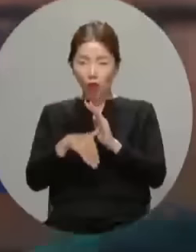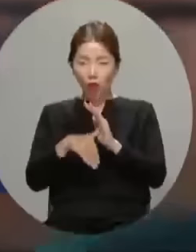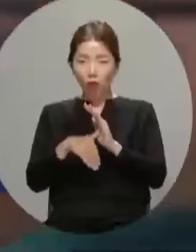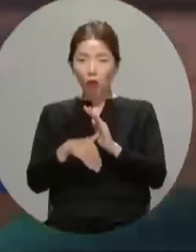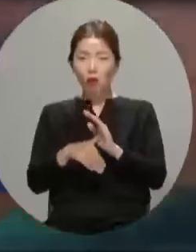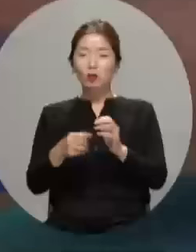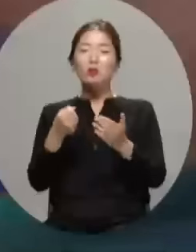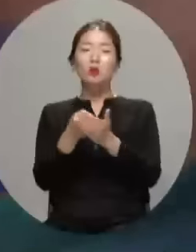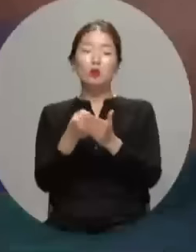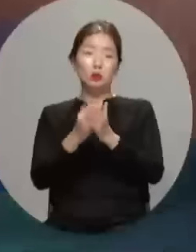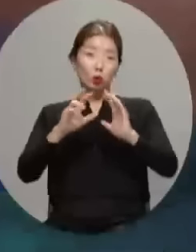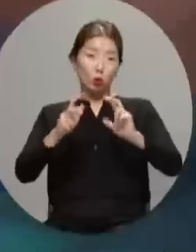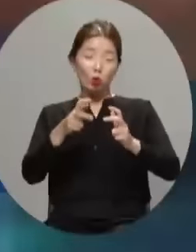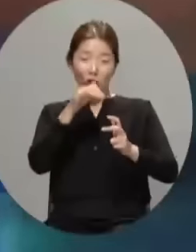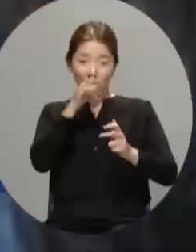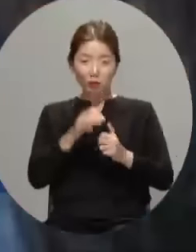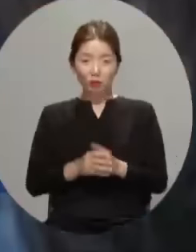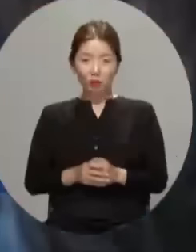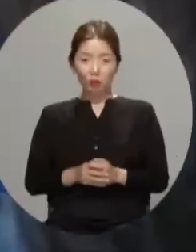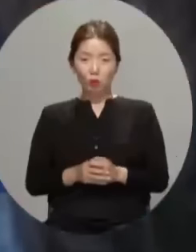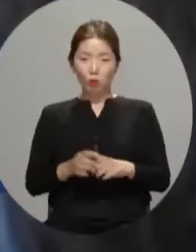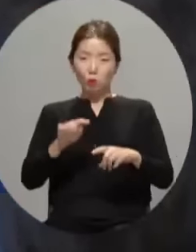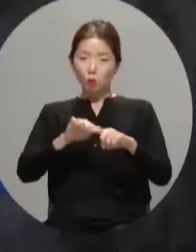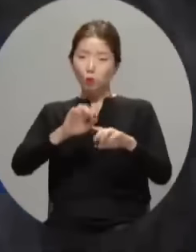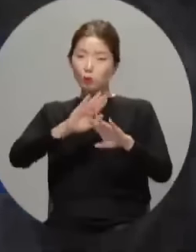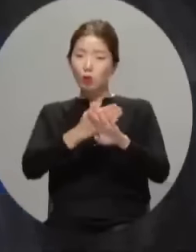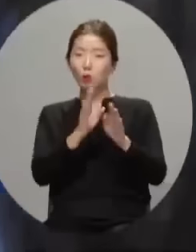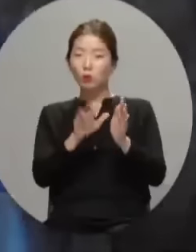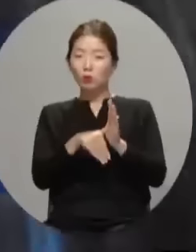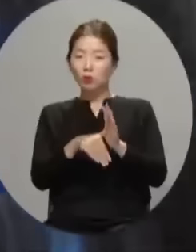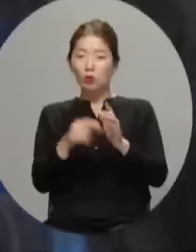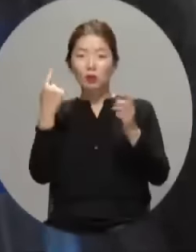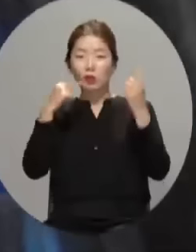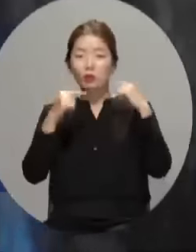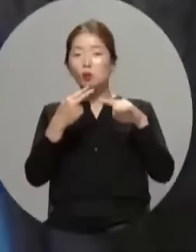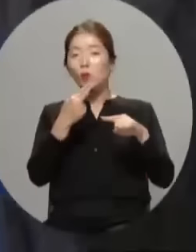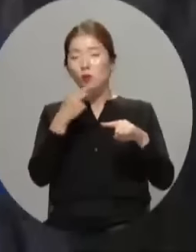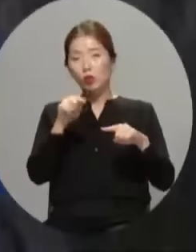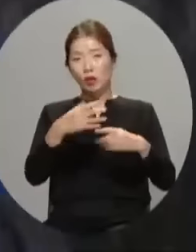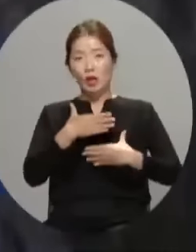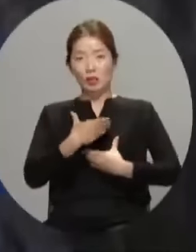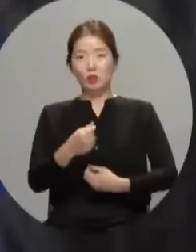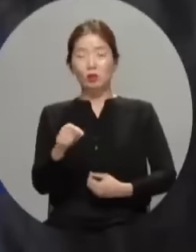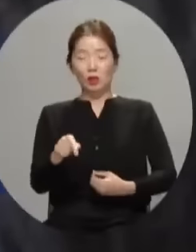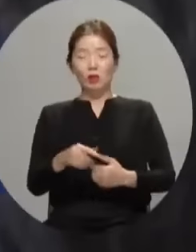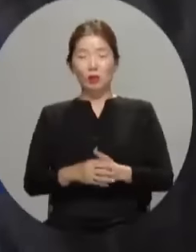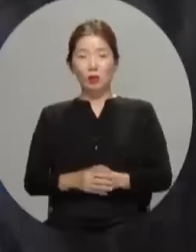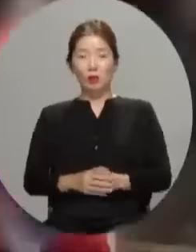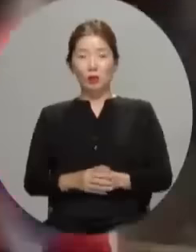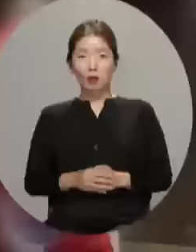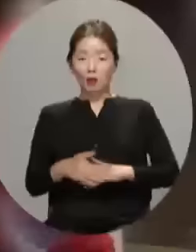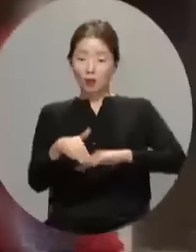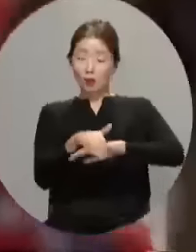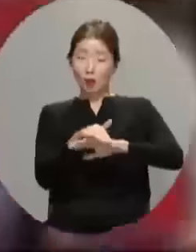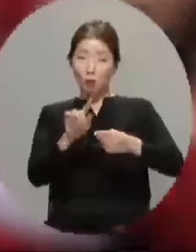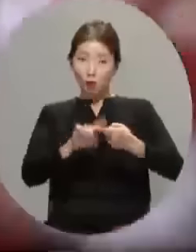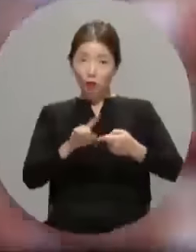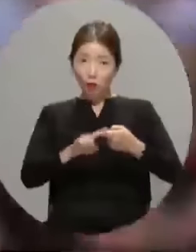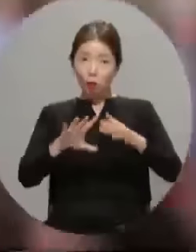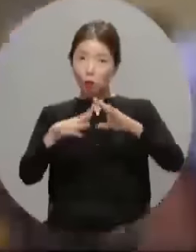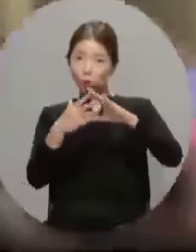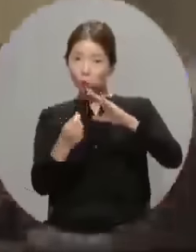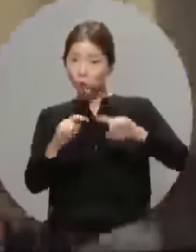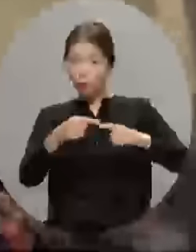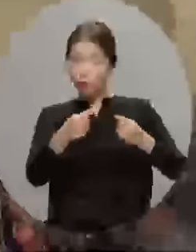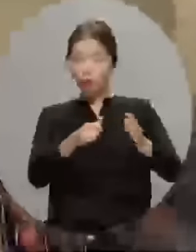쓰게끔 되거든요. 손가락을 잘못해서 넣었을 때 네. 전혀 다칠 리가 없는 게 이 안전한 거리예요. 계획대로라면 월드컵